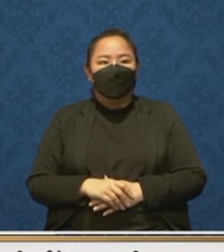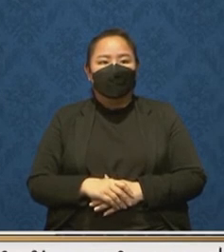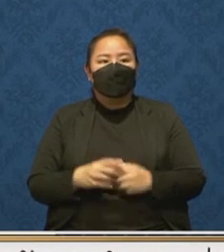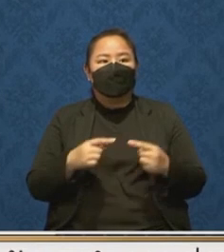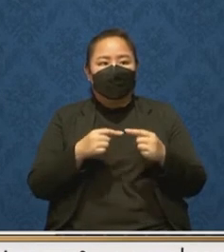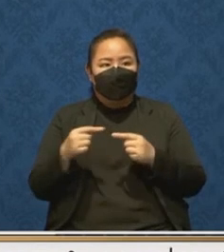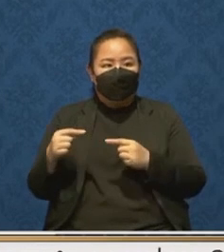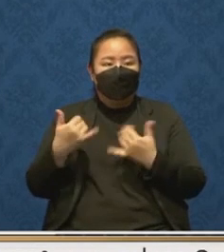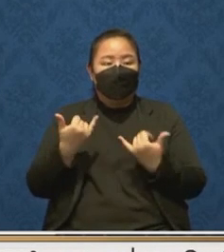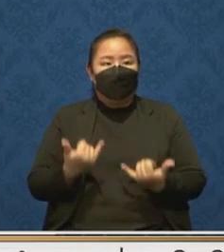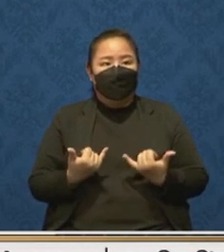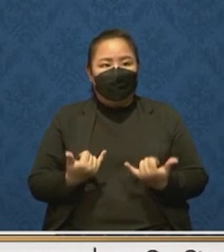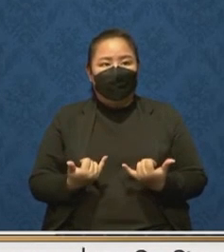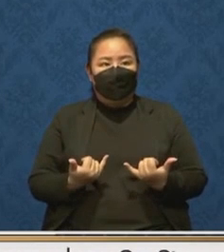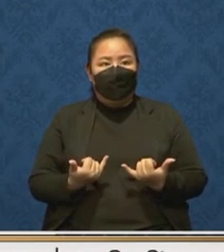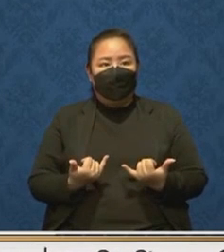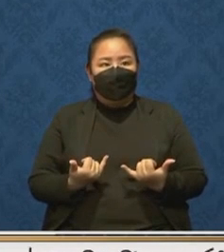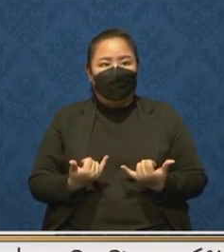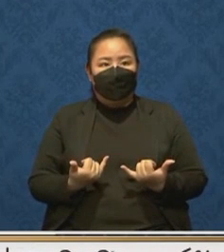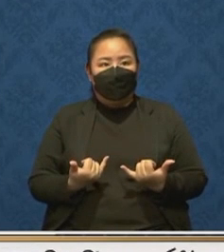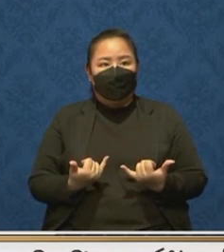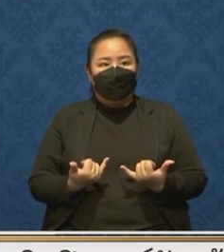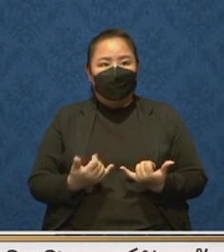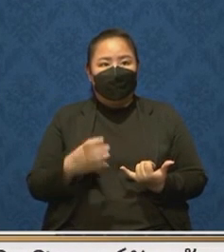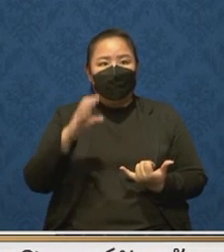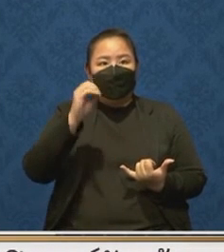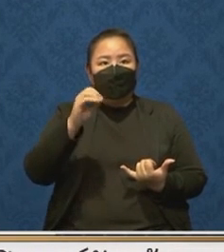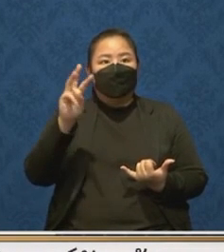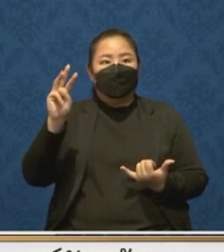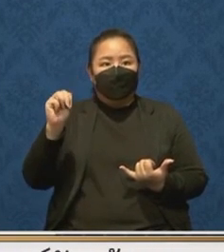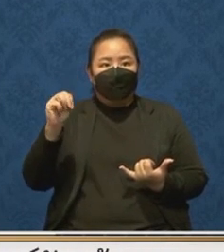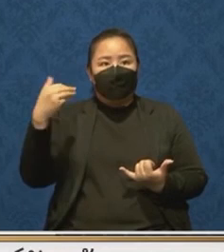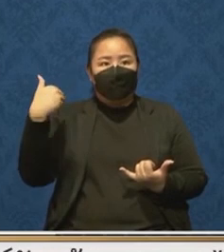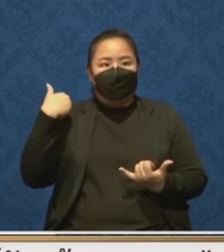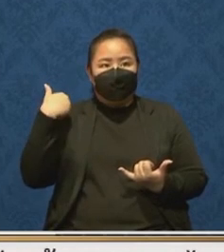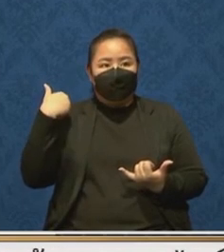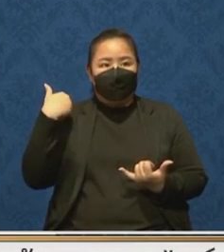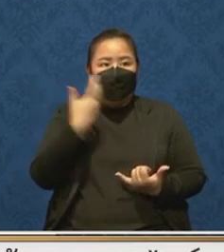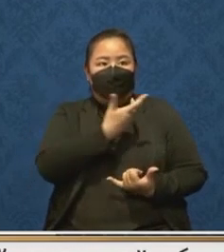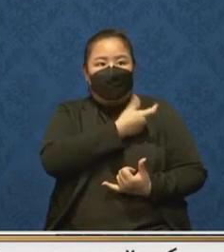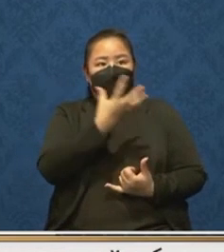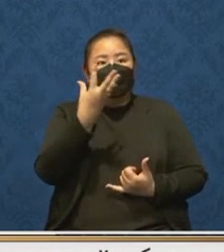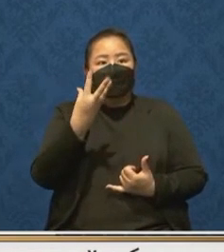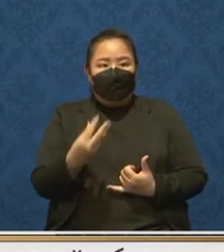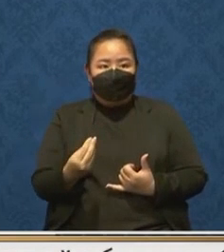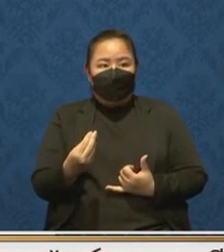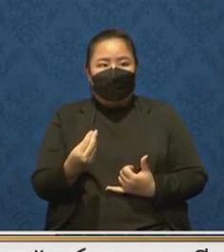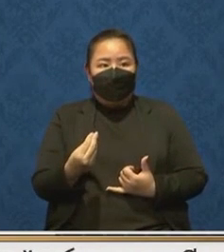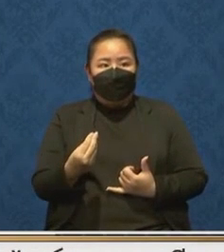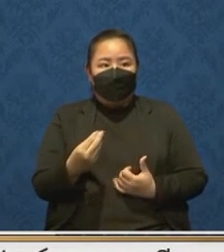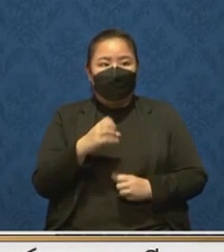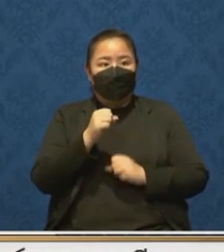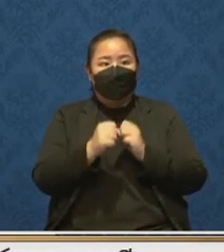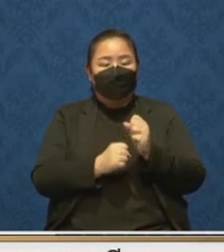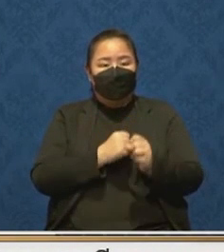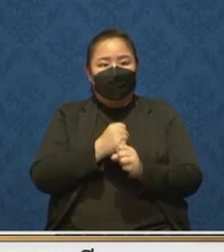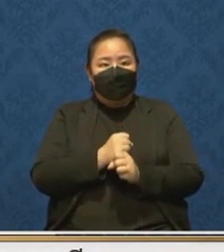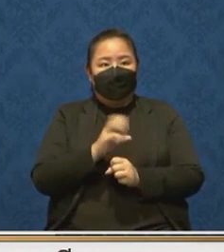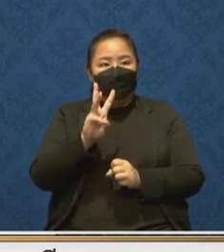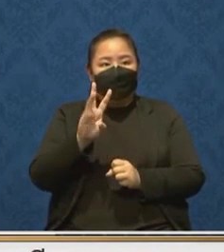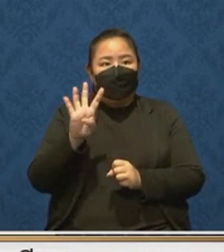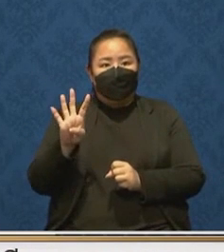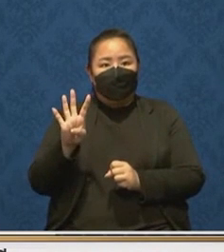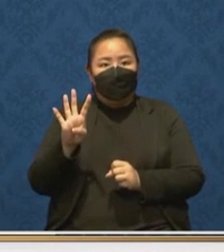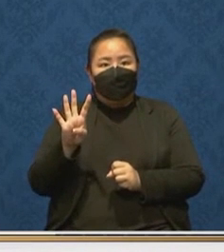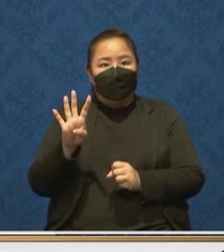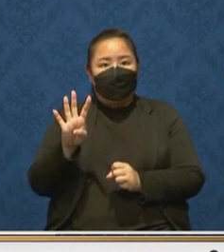ปัจจุบันถามกลางกัระบาทของ Omicronมีวัคซีนที่เหลือที่ผมบอกวาี 64 วัคซีนมาช้าแต่